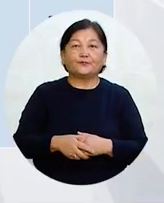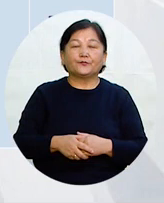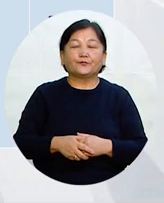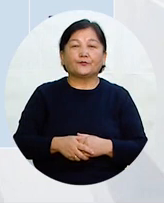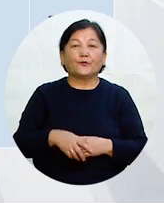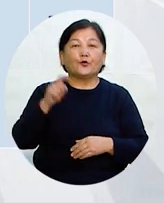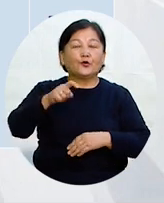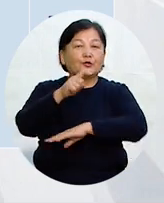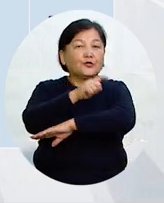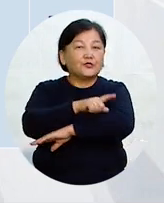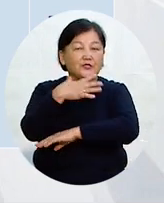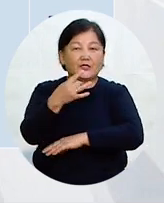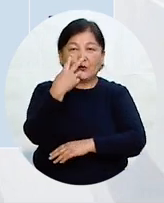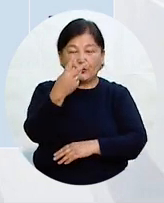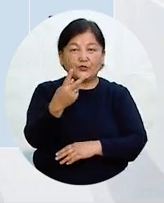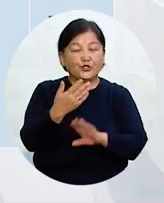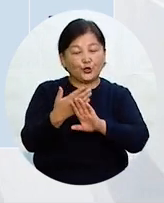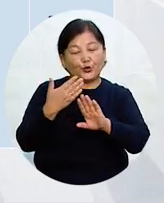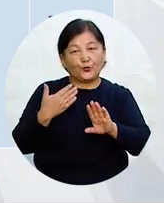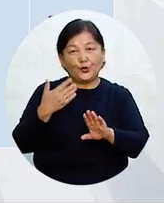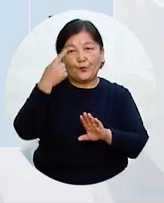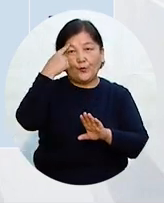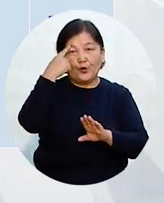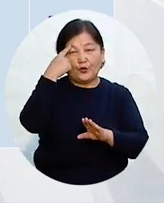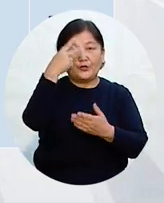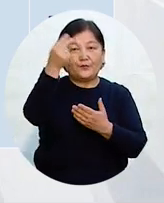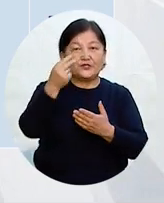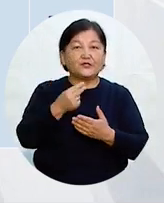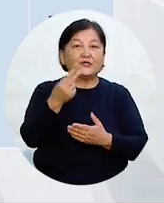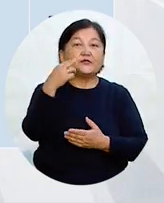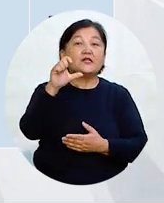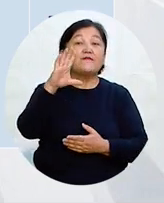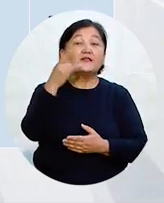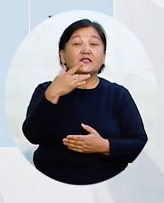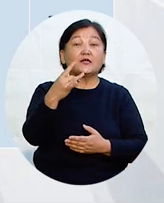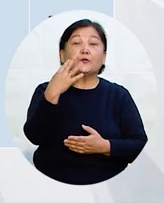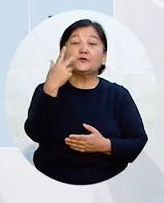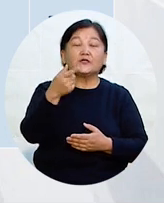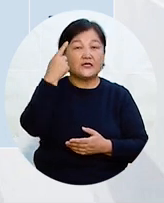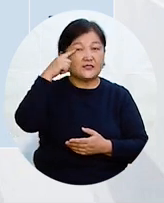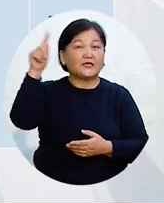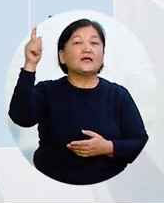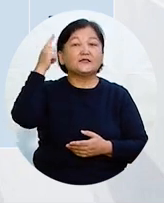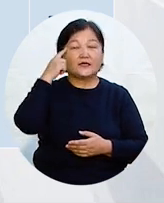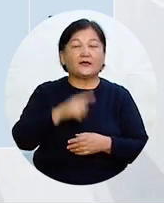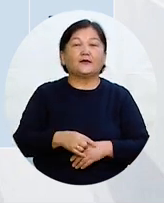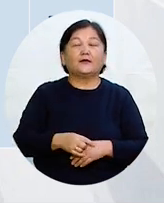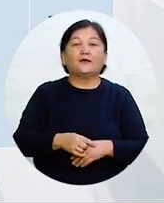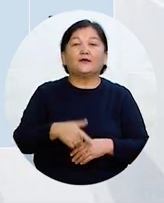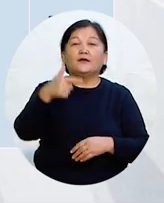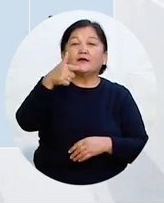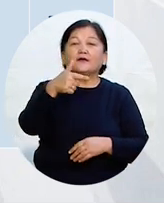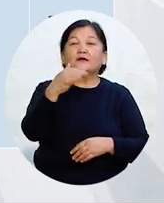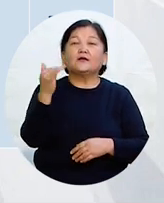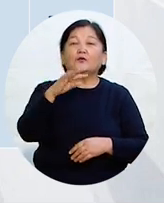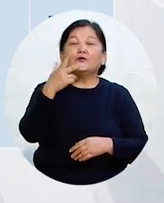За өнөөдрийн хичээлээр үзчээлээ үзхийн өмнө монгол бичгийн дэвсгэр үсгээ бас товчхон сэргээн санай. За монгол хэлний гийгүүлэгчийг